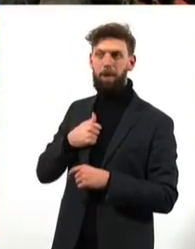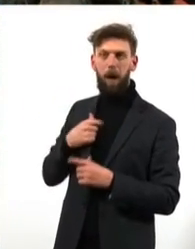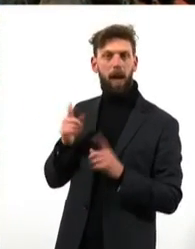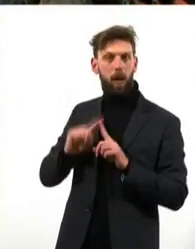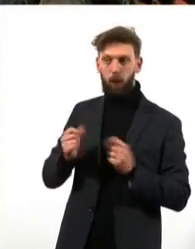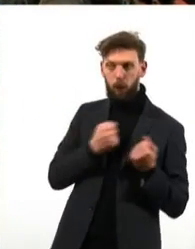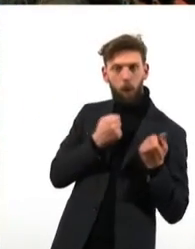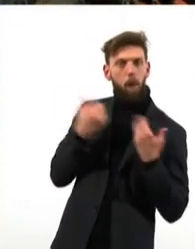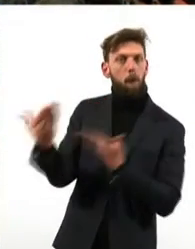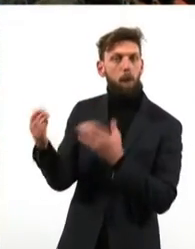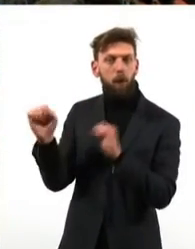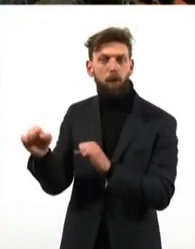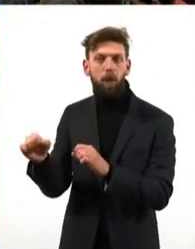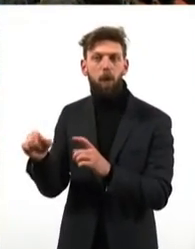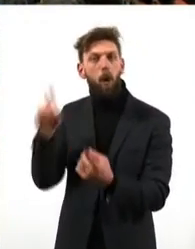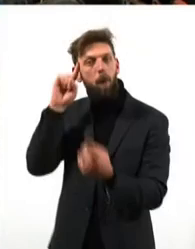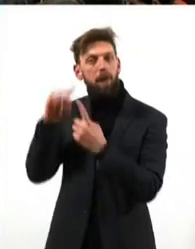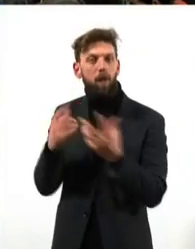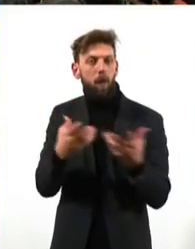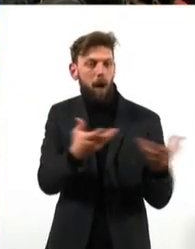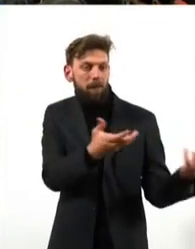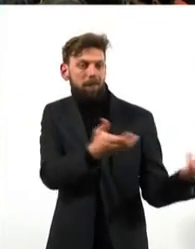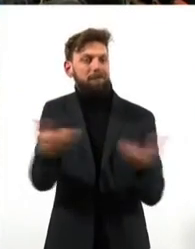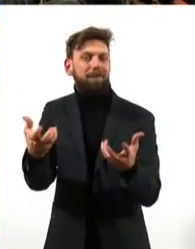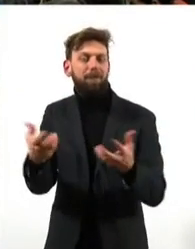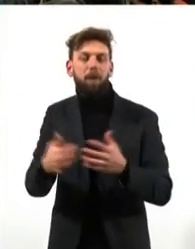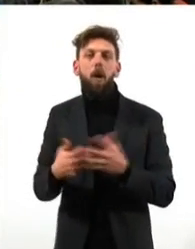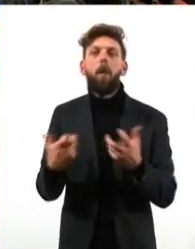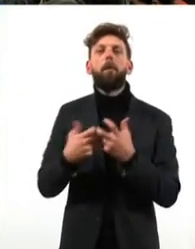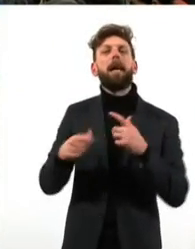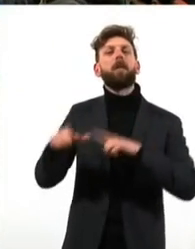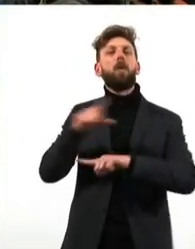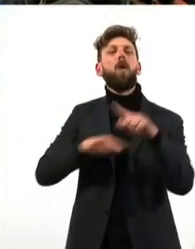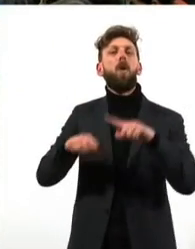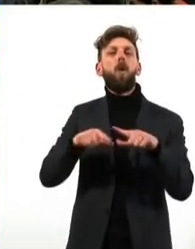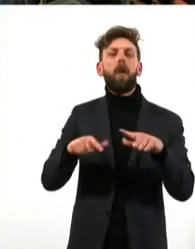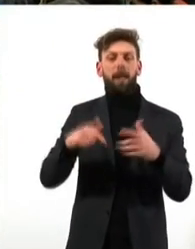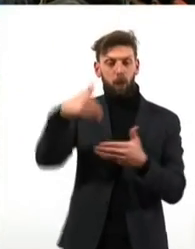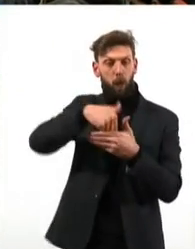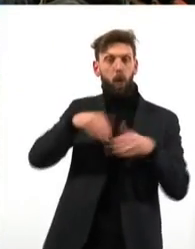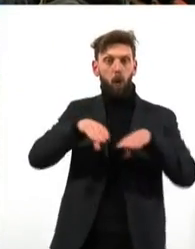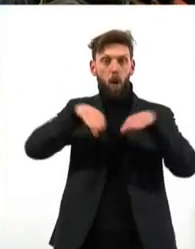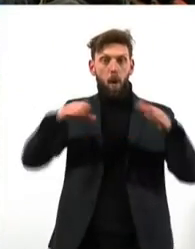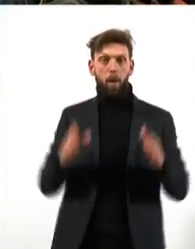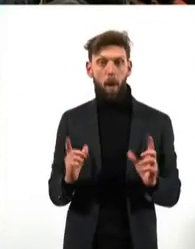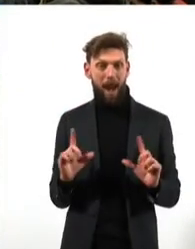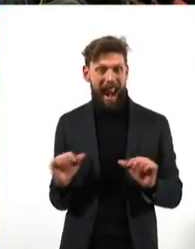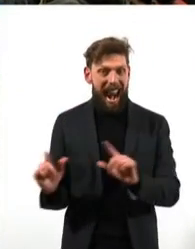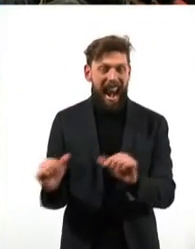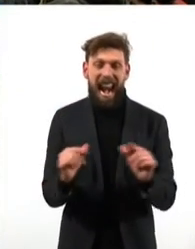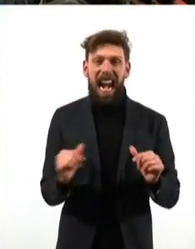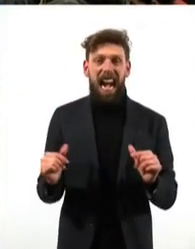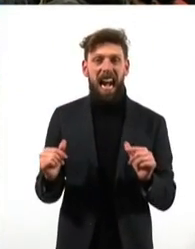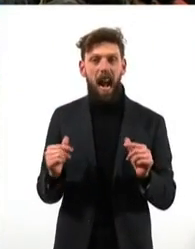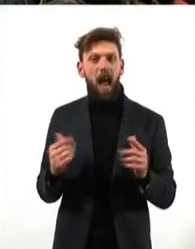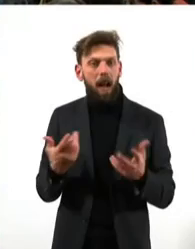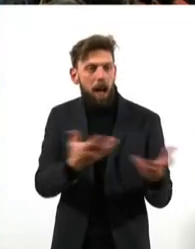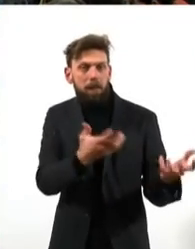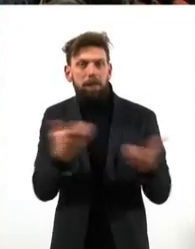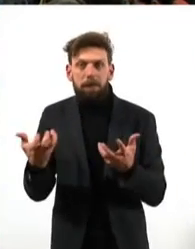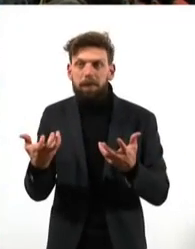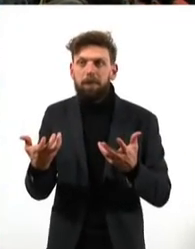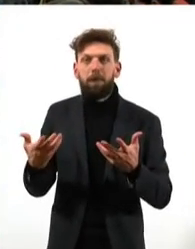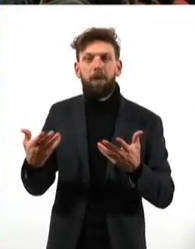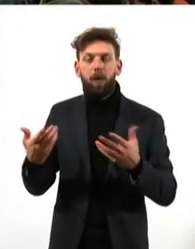parce qu'il y a quand même la location meublée qui est un peu une niche fiscale, beaucoup moins attractive que du Locavantage. Donc il y a quand même des